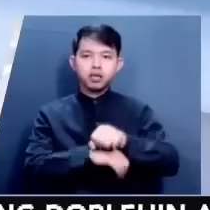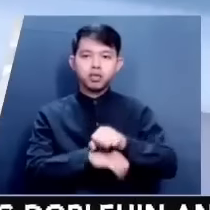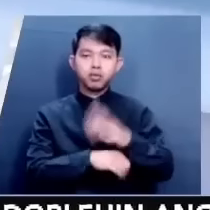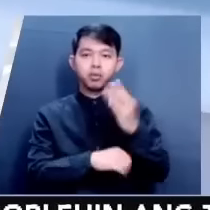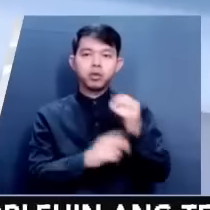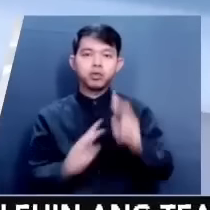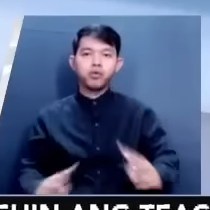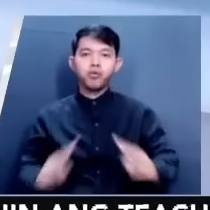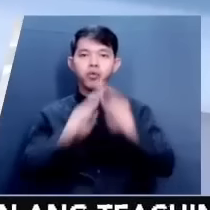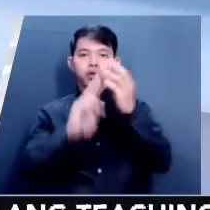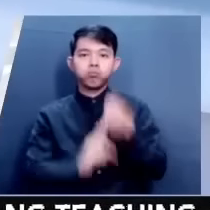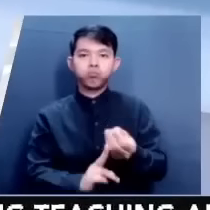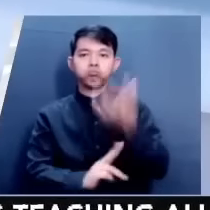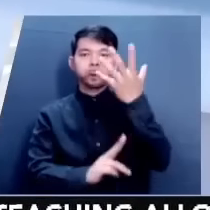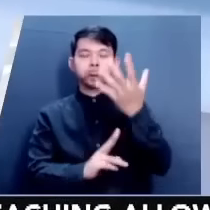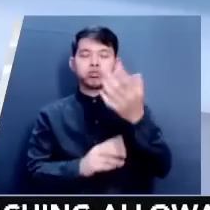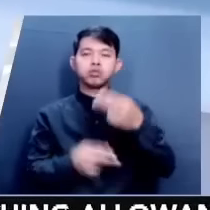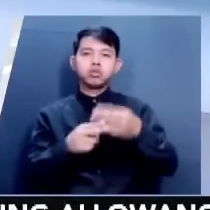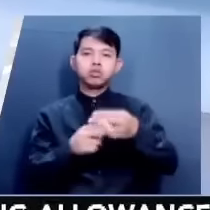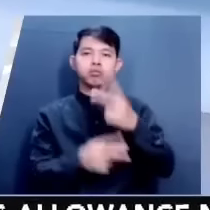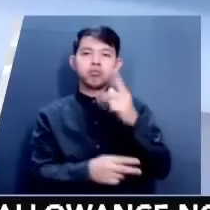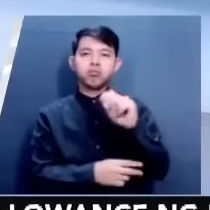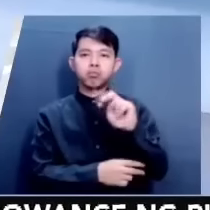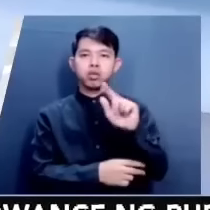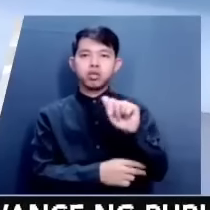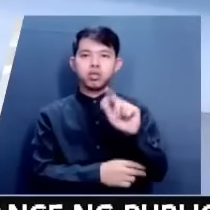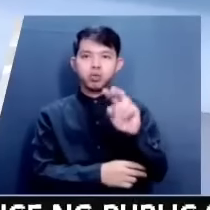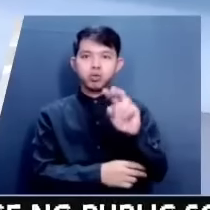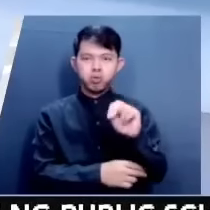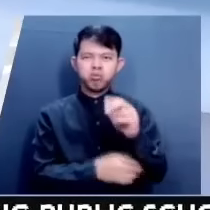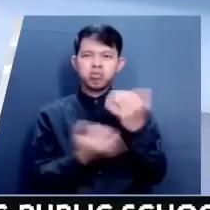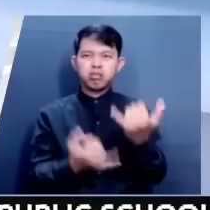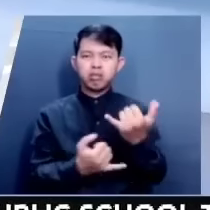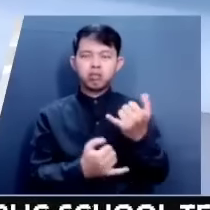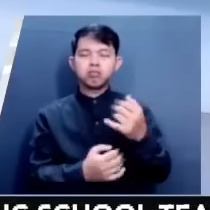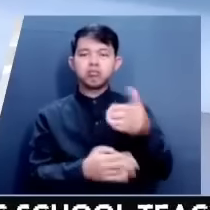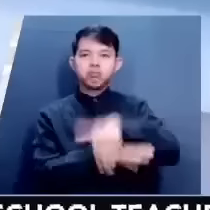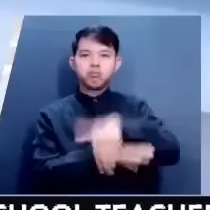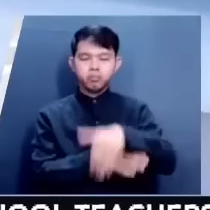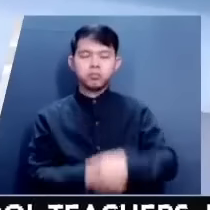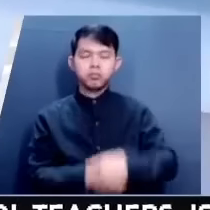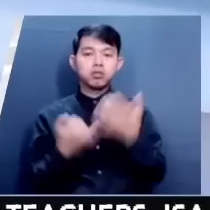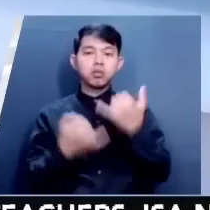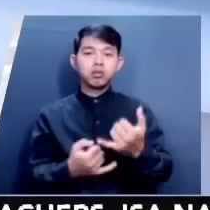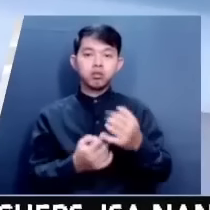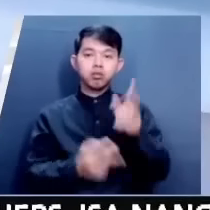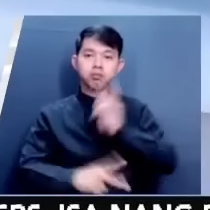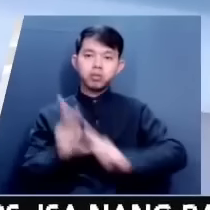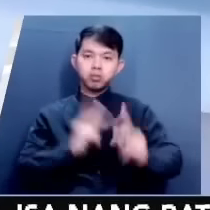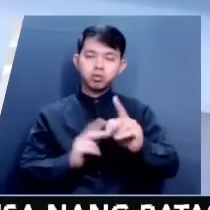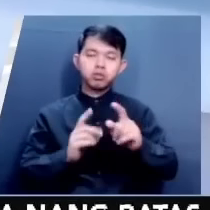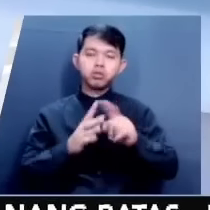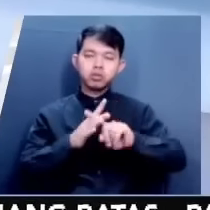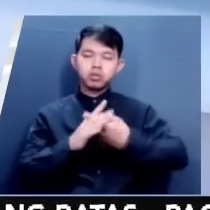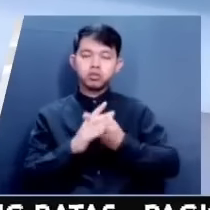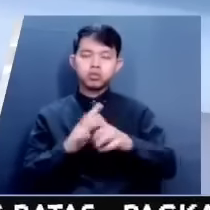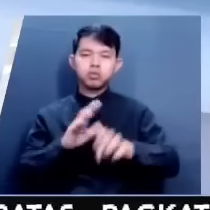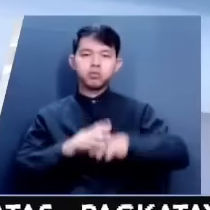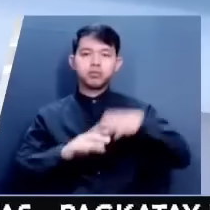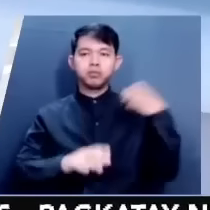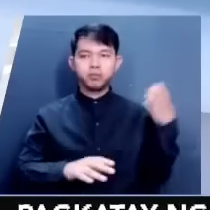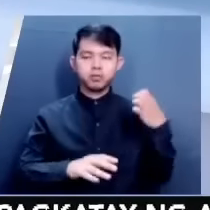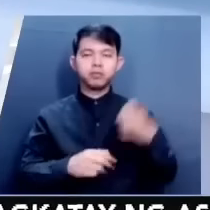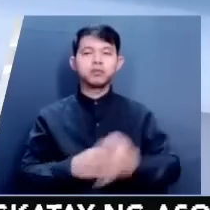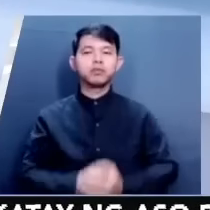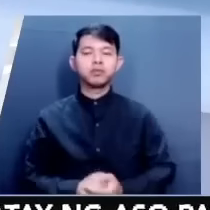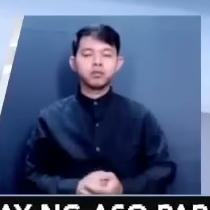ang Office of Civil Defense para tumulong sa paglilikas ng mga apektadong residente. May live report si Aileen Pedreso ng GMA